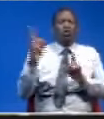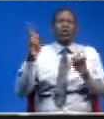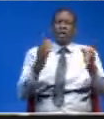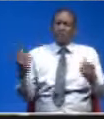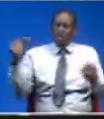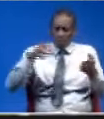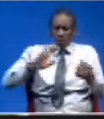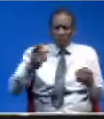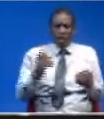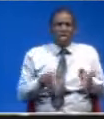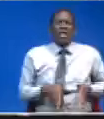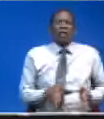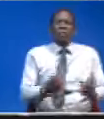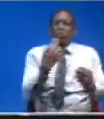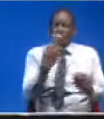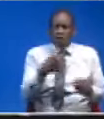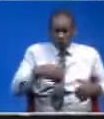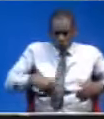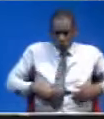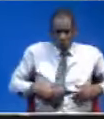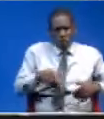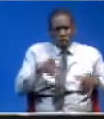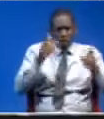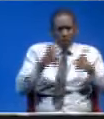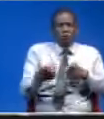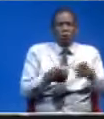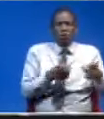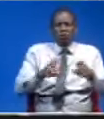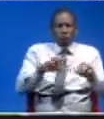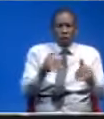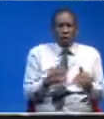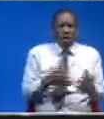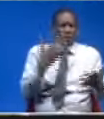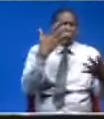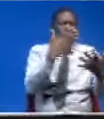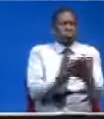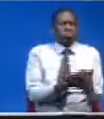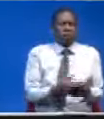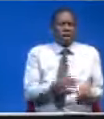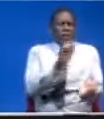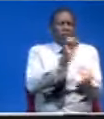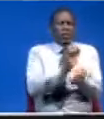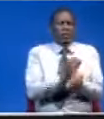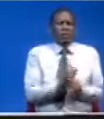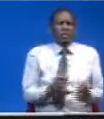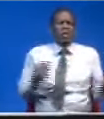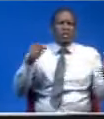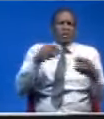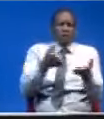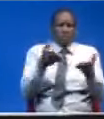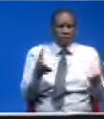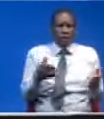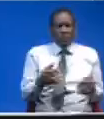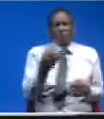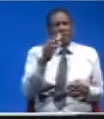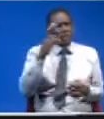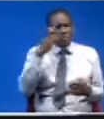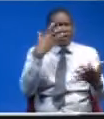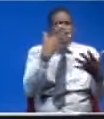Because vile tunavyoona hawa vijana lazima wadhibitiwe na washikwe na wachukuliwe hatua za kisheria. So far, three suspects have